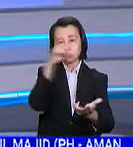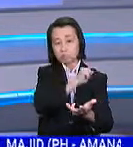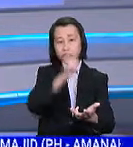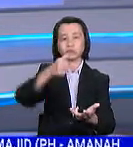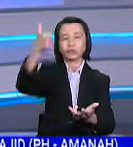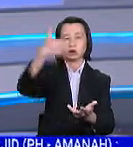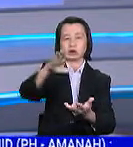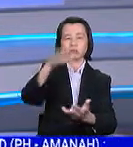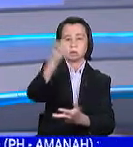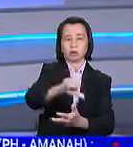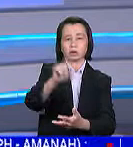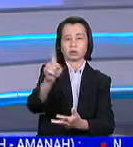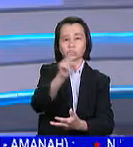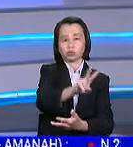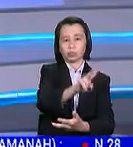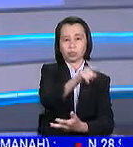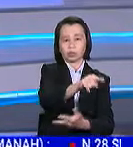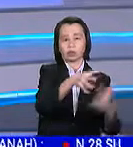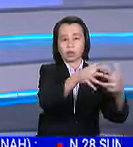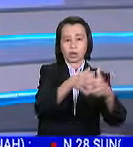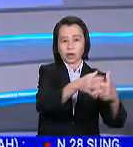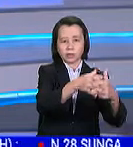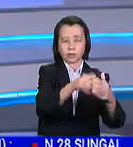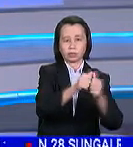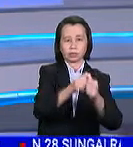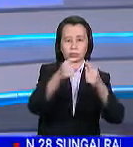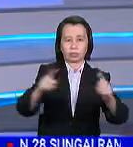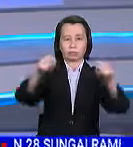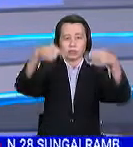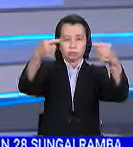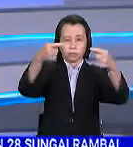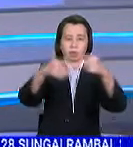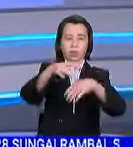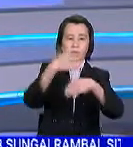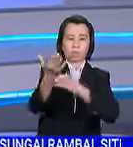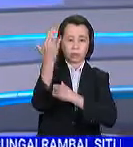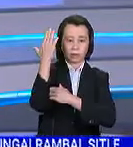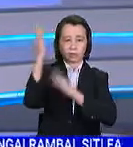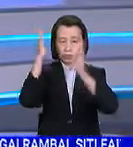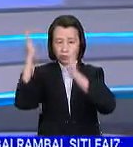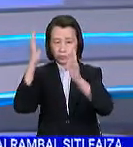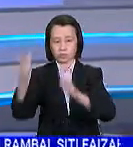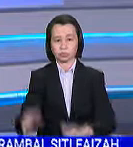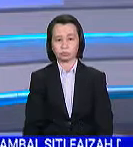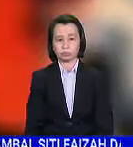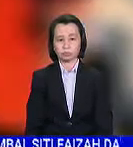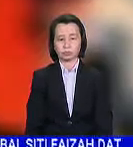gelaran juara selepas tewas 12 kepada Amerika Serikat dalam aksi final awal pagi ini waktu message